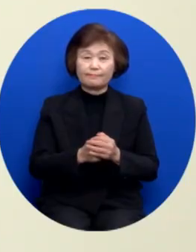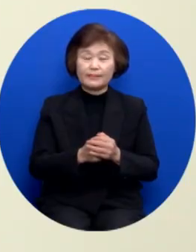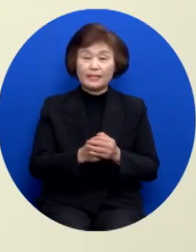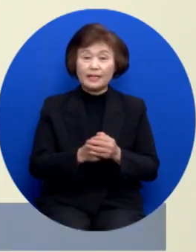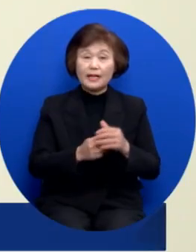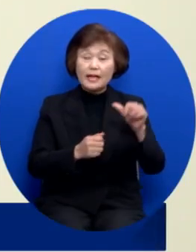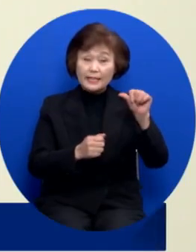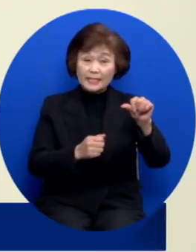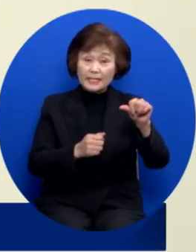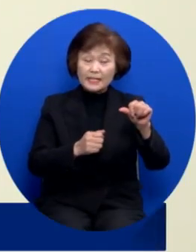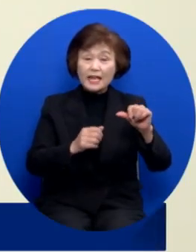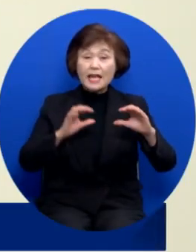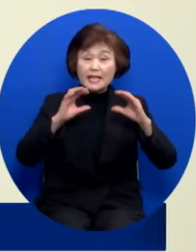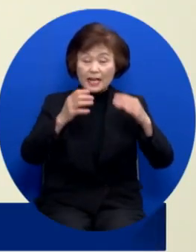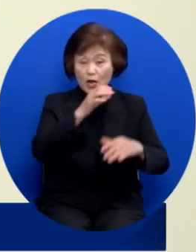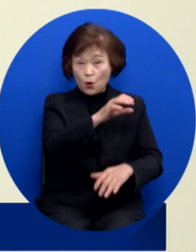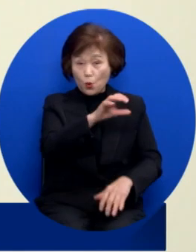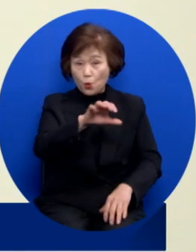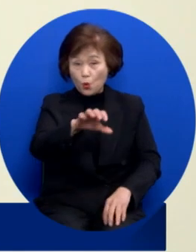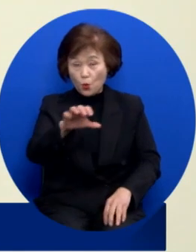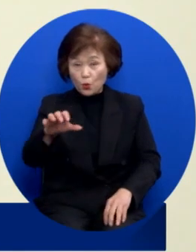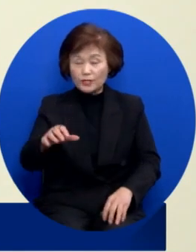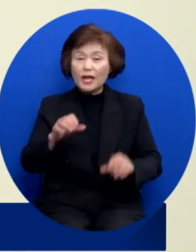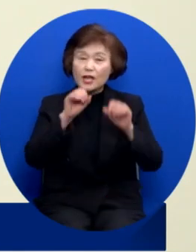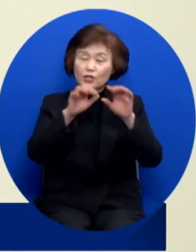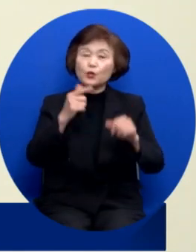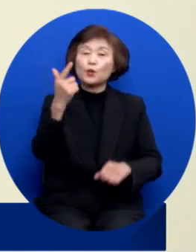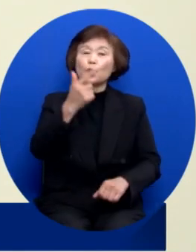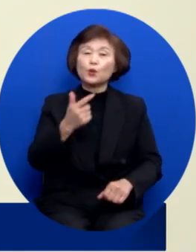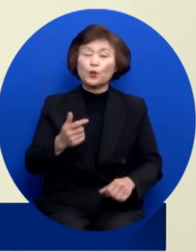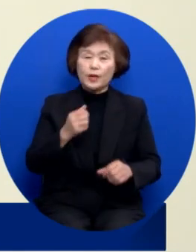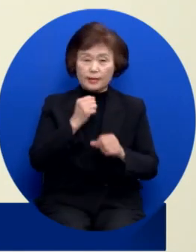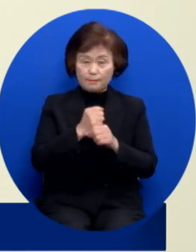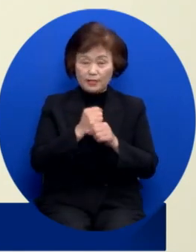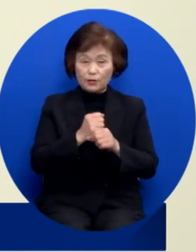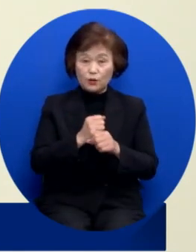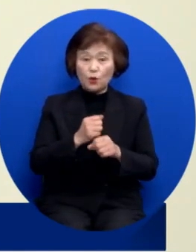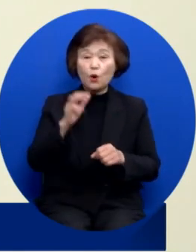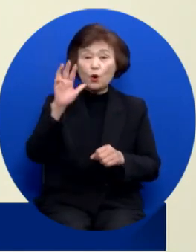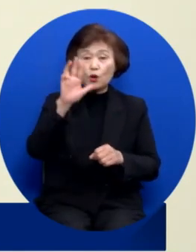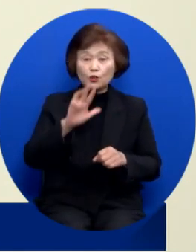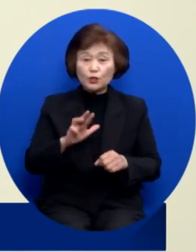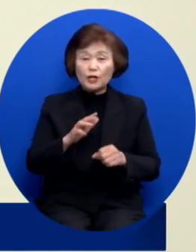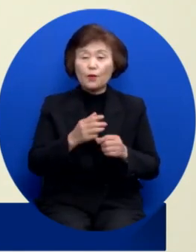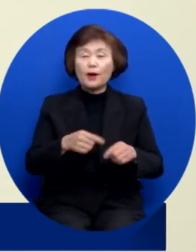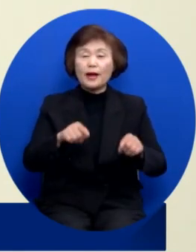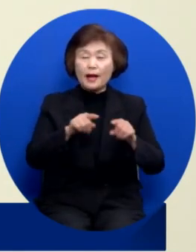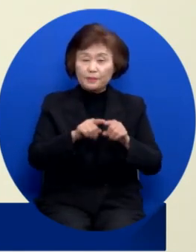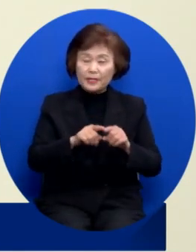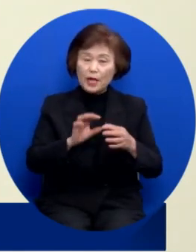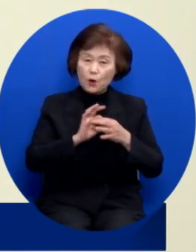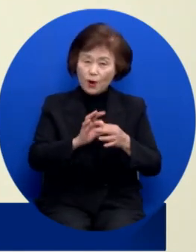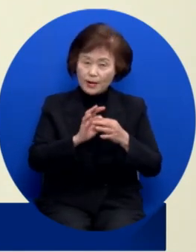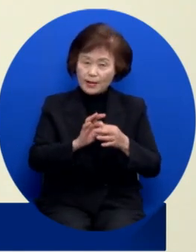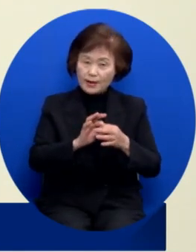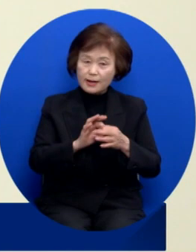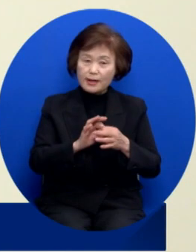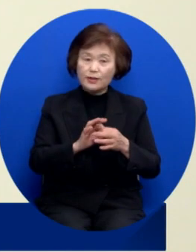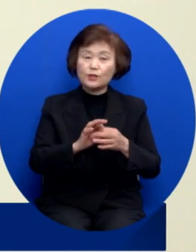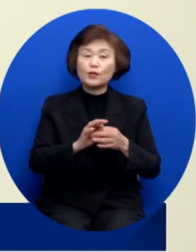다섯 개의 권역으로 선교 노예를 만들고 우리 총회와 유기적인 관계를 가지면서 선교